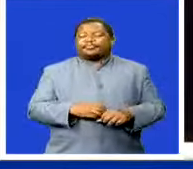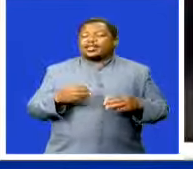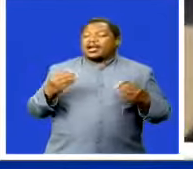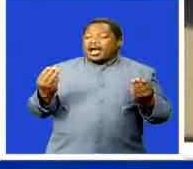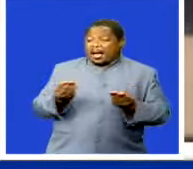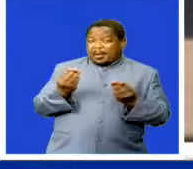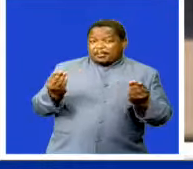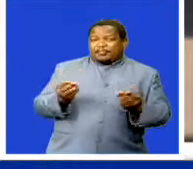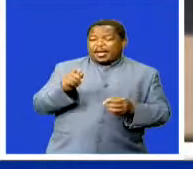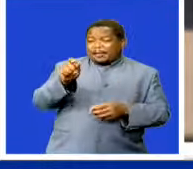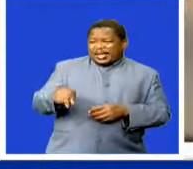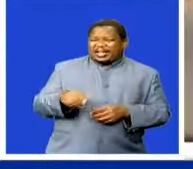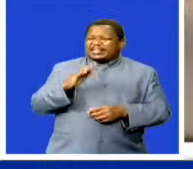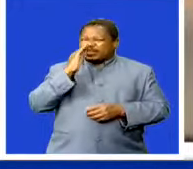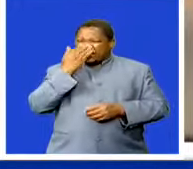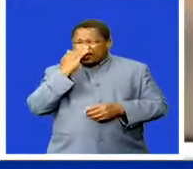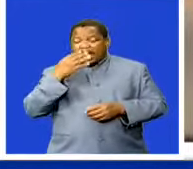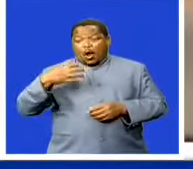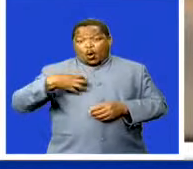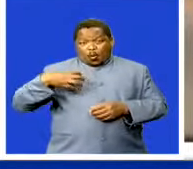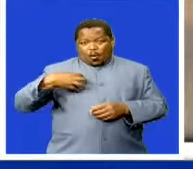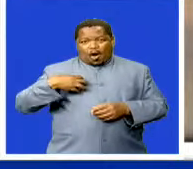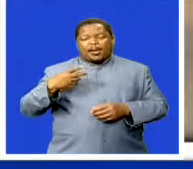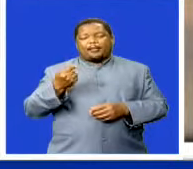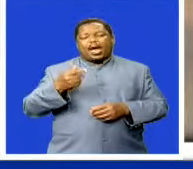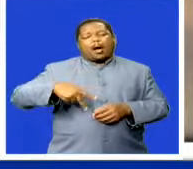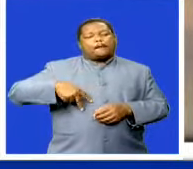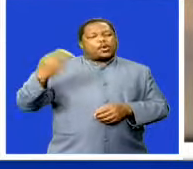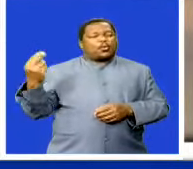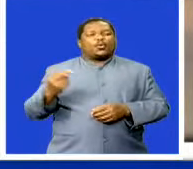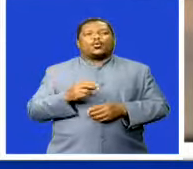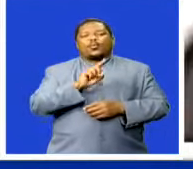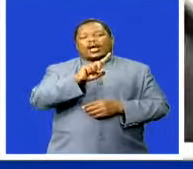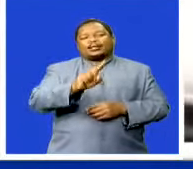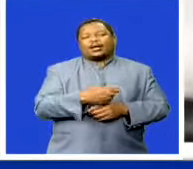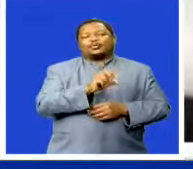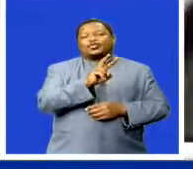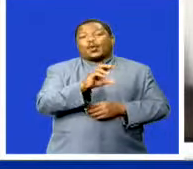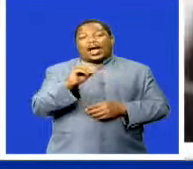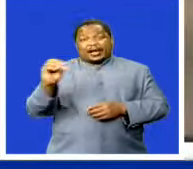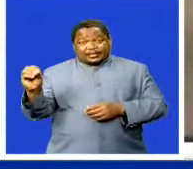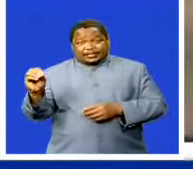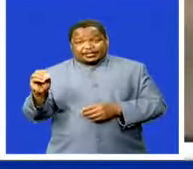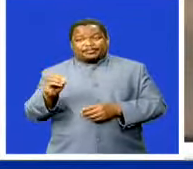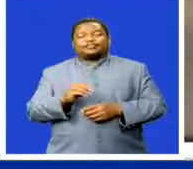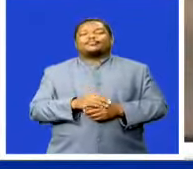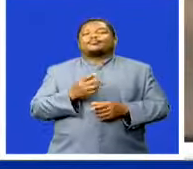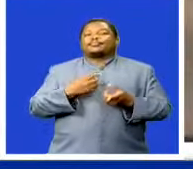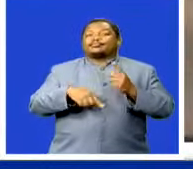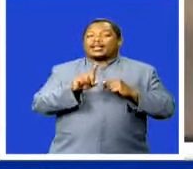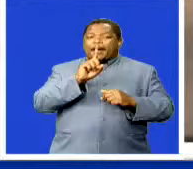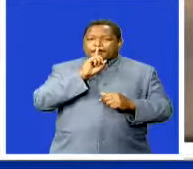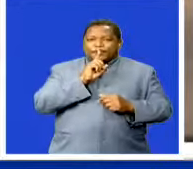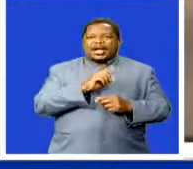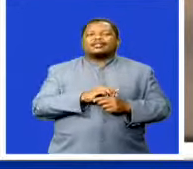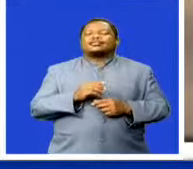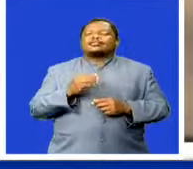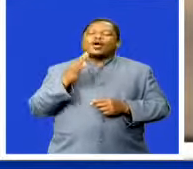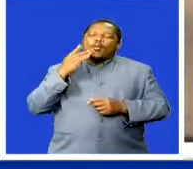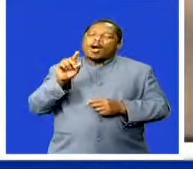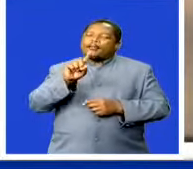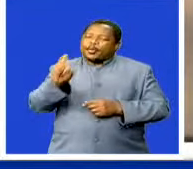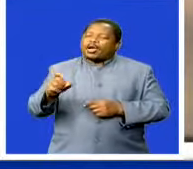lamatiko lokuthiwa nguyena ayithatha le mali kodwa ke lekathi usilothathe yena wakhanza imali enganga 20 wemalangeni